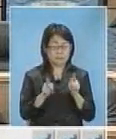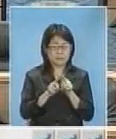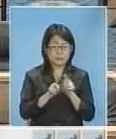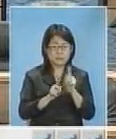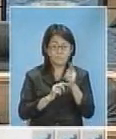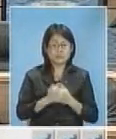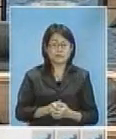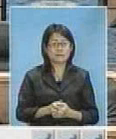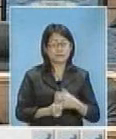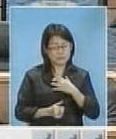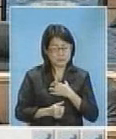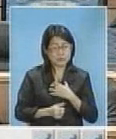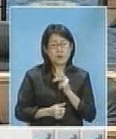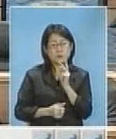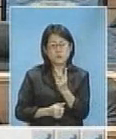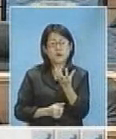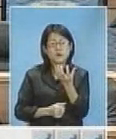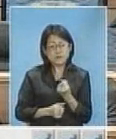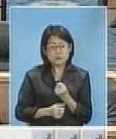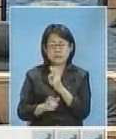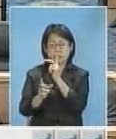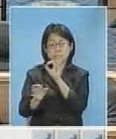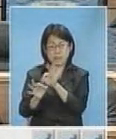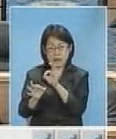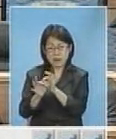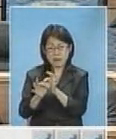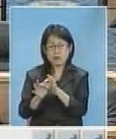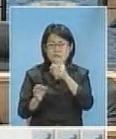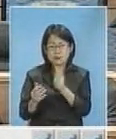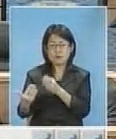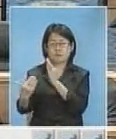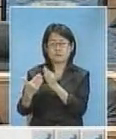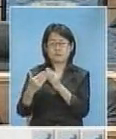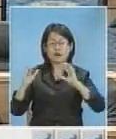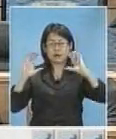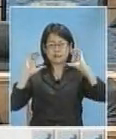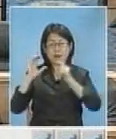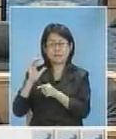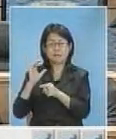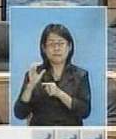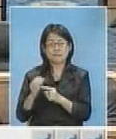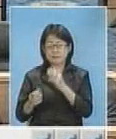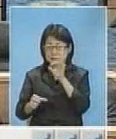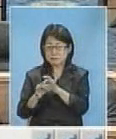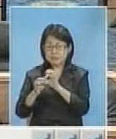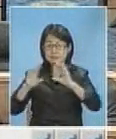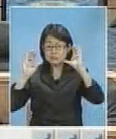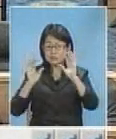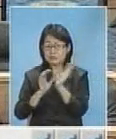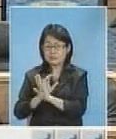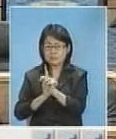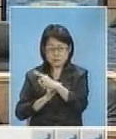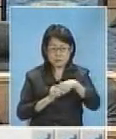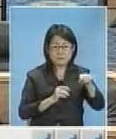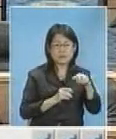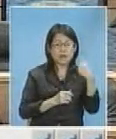าสู่การกู้ยืมในระบบสถาบันการเงินได้ก็คือผ่านธนาคารของรัฐหลุดจากธนาคารของรัฐไปก็เป็นการกู้ยืมนอกระ